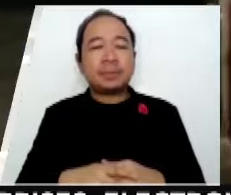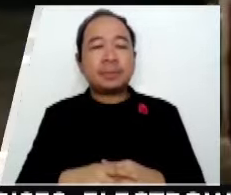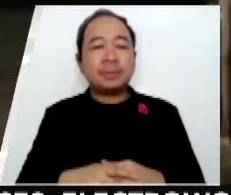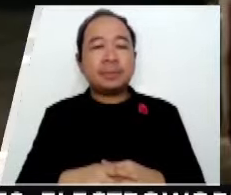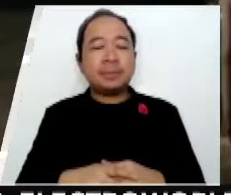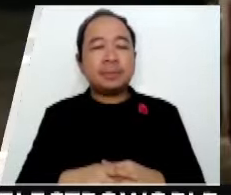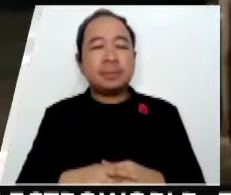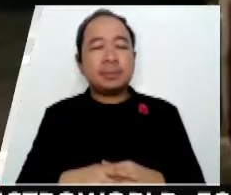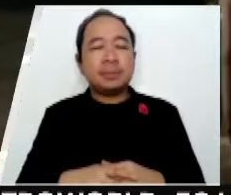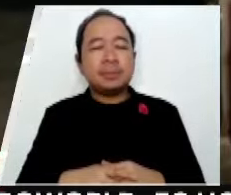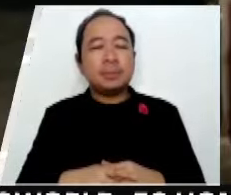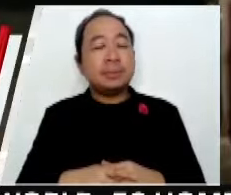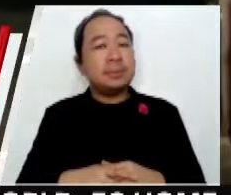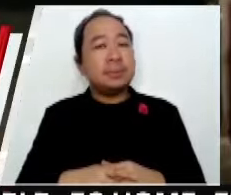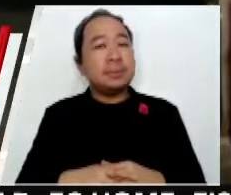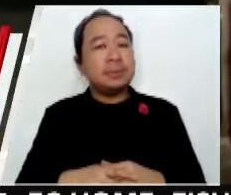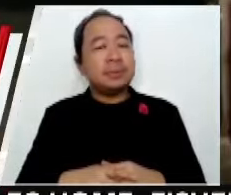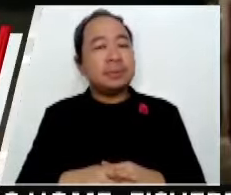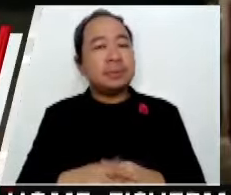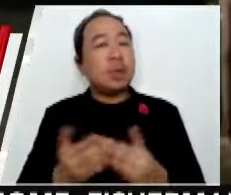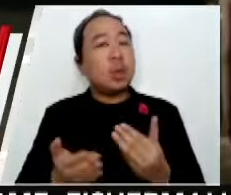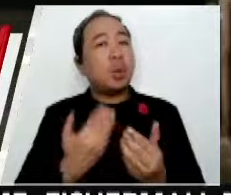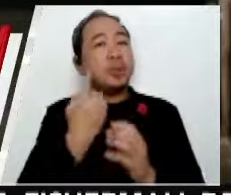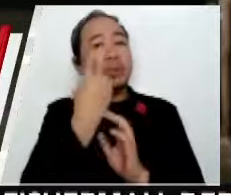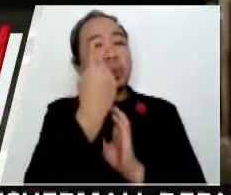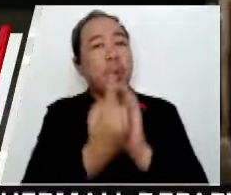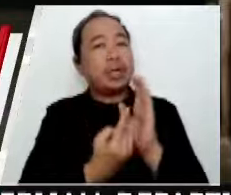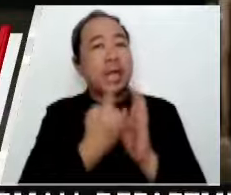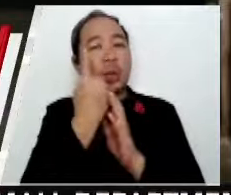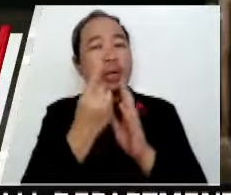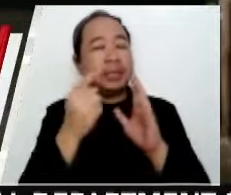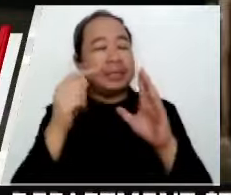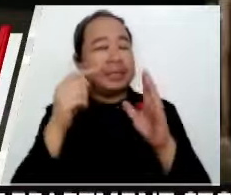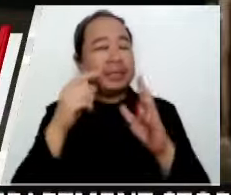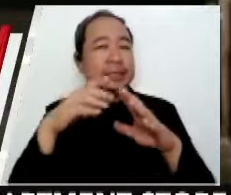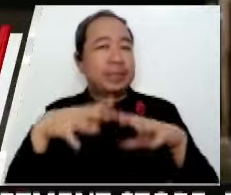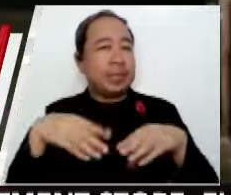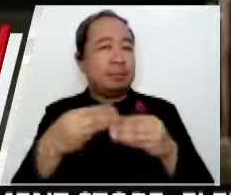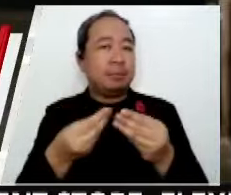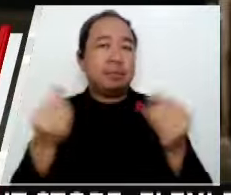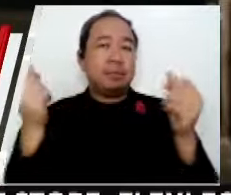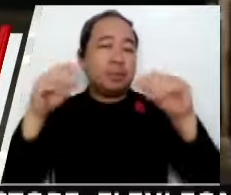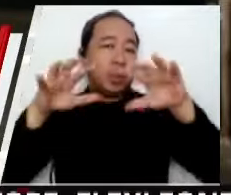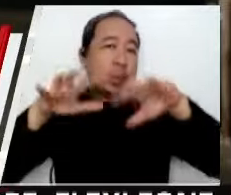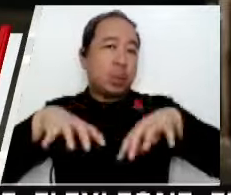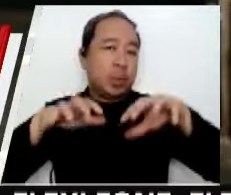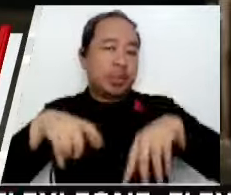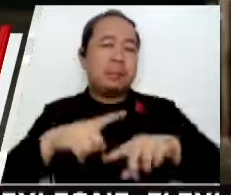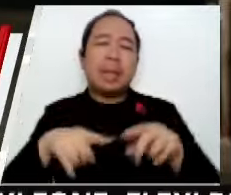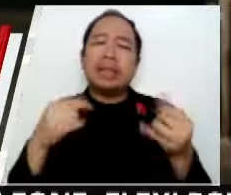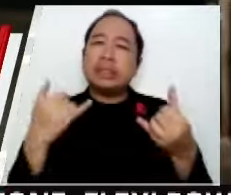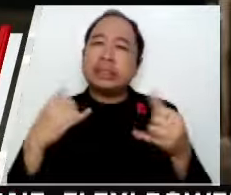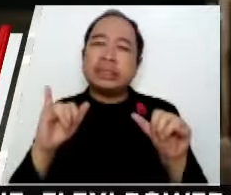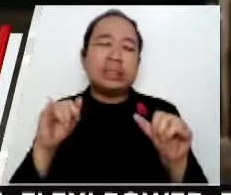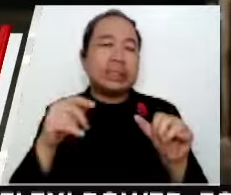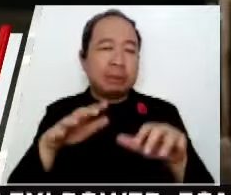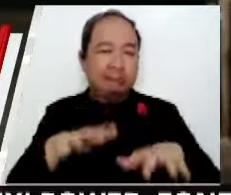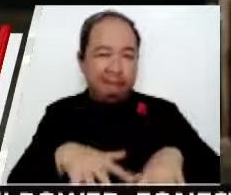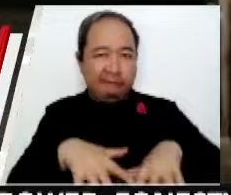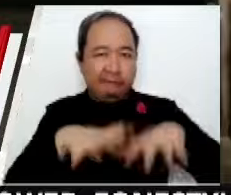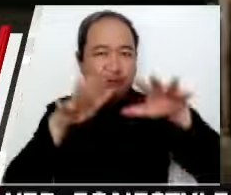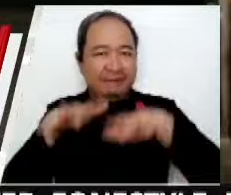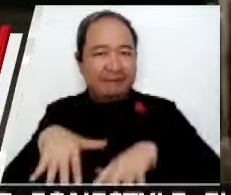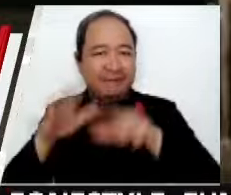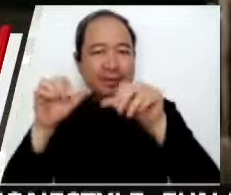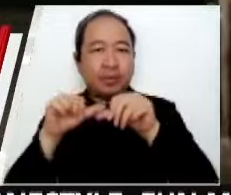Ato, mag-iisang oras na nga no, na tumila ang pagbagsak ng ulan sa ating kinaroroonan. Pero ramdam pa rin ng mga pagbaha. Tulad na lang sa akin likuran sa